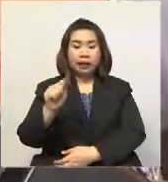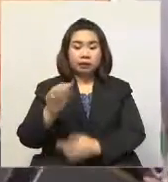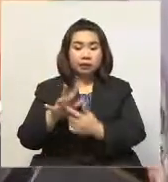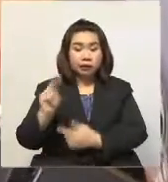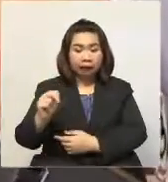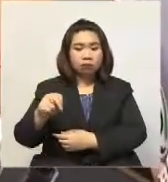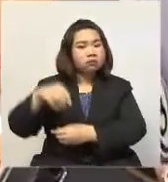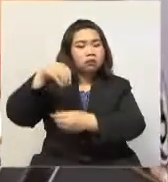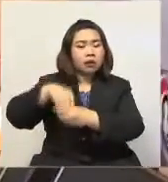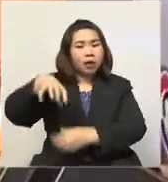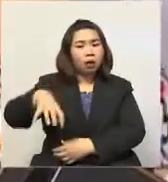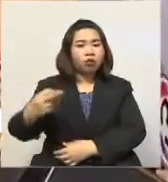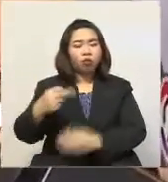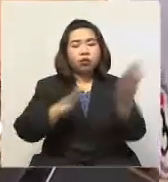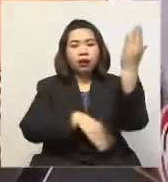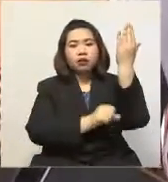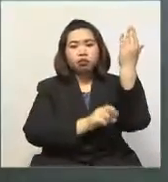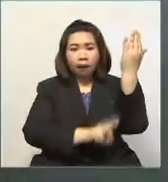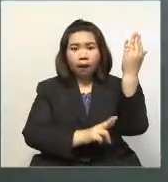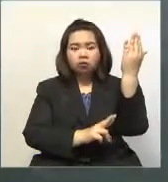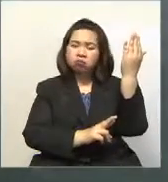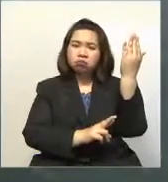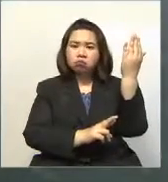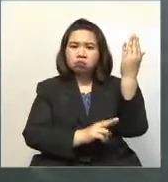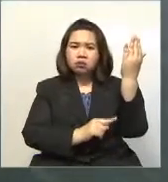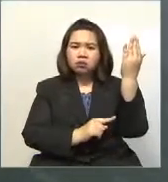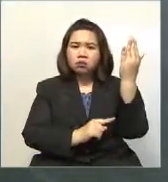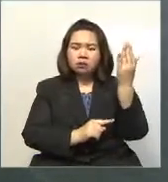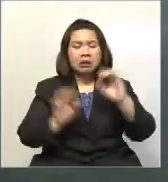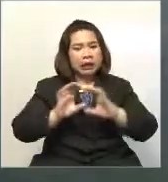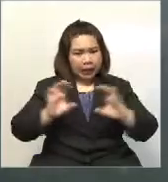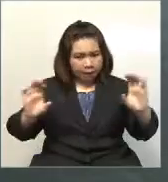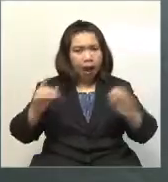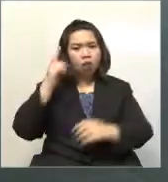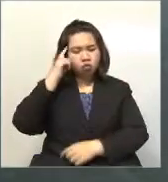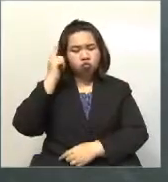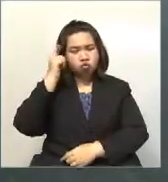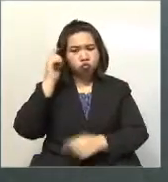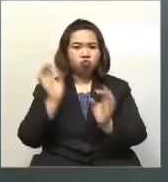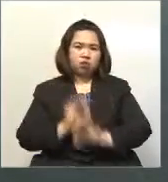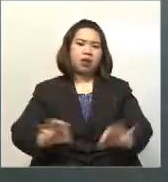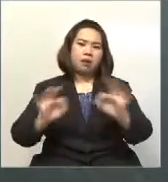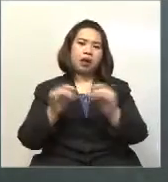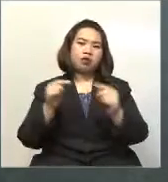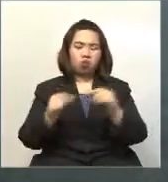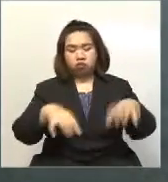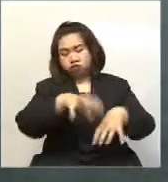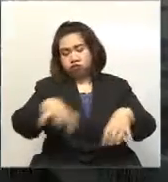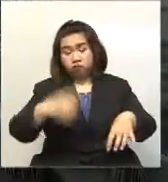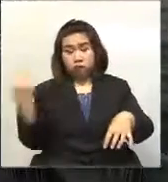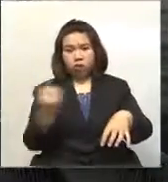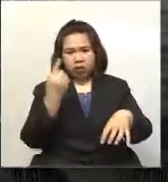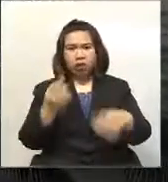ค้างอยู่บนเกาะสมุยจังหวัดสุราษฎร์ธานีนั่นบอกว่ารัฐบาลให้ความสำคัญกับปัญหาขยะโดยเฉพาะในแหล่งท่องเที่ยวต